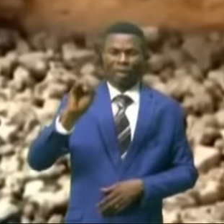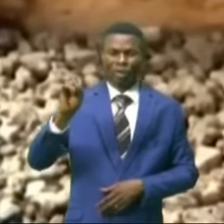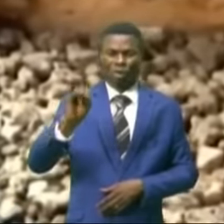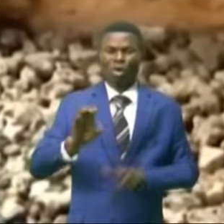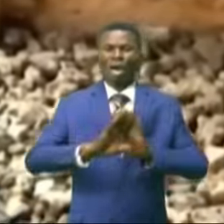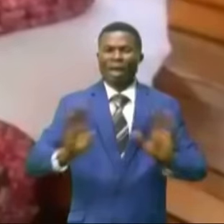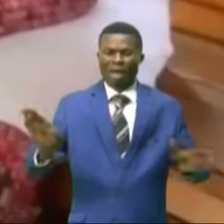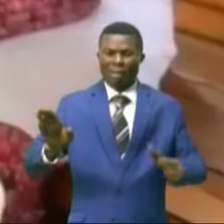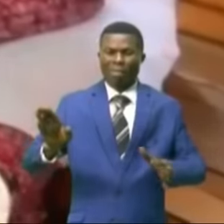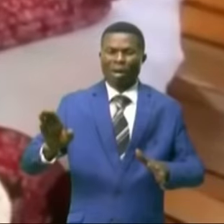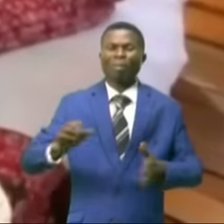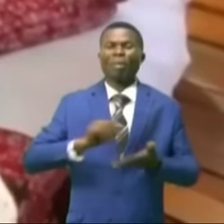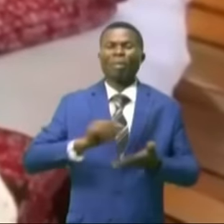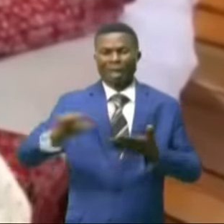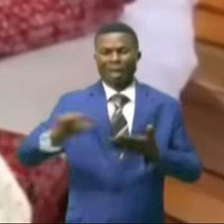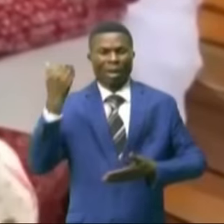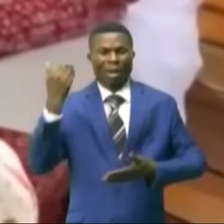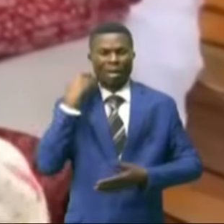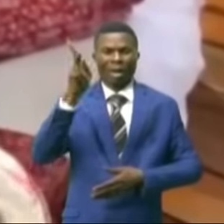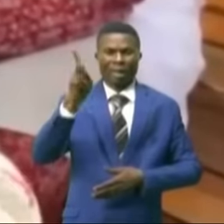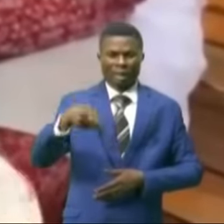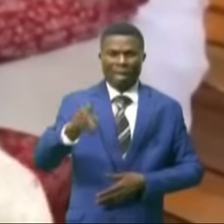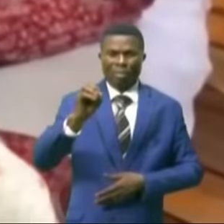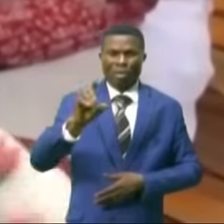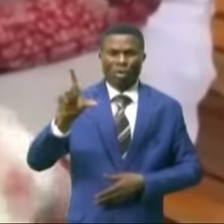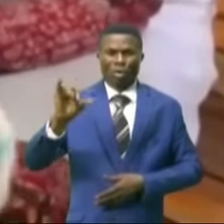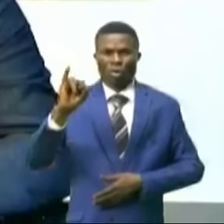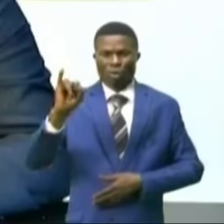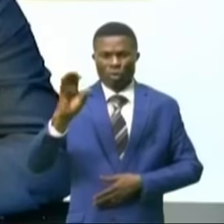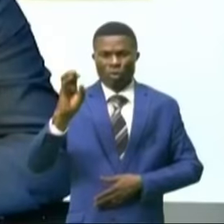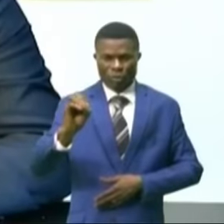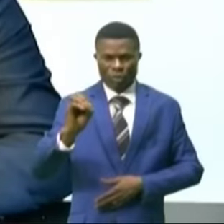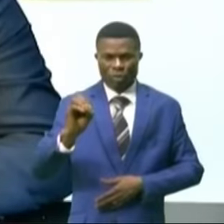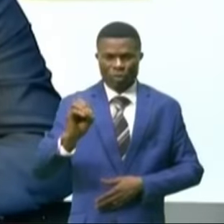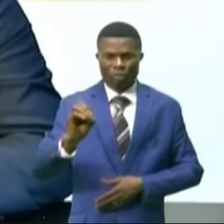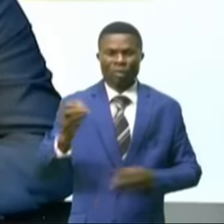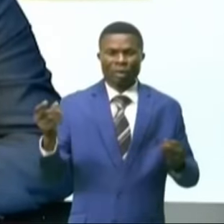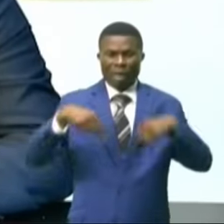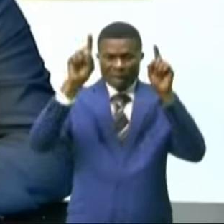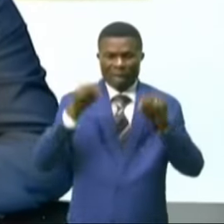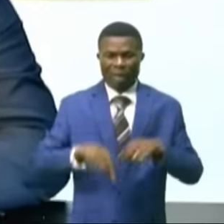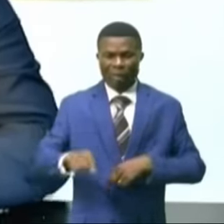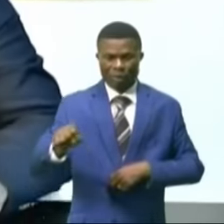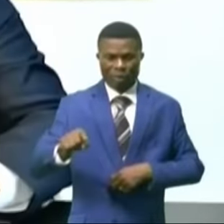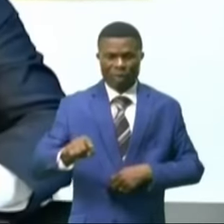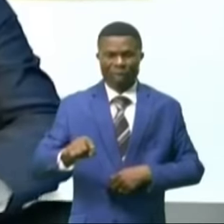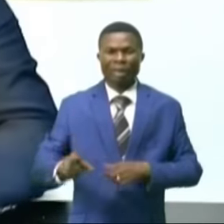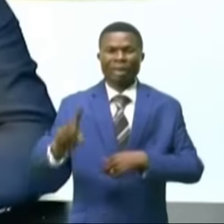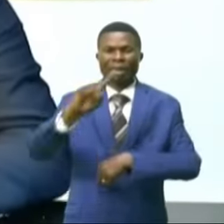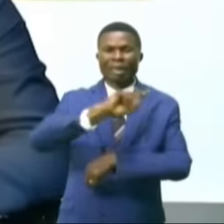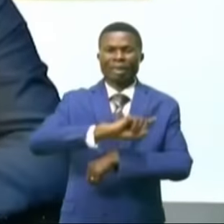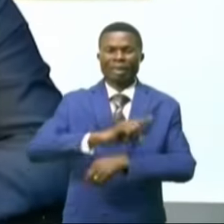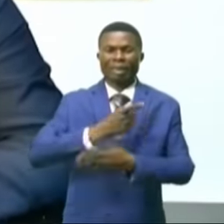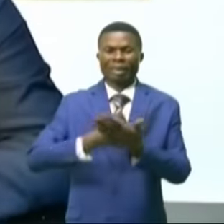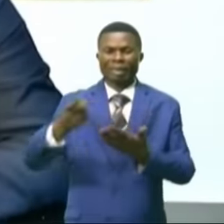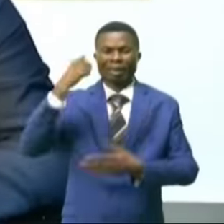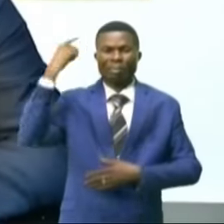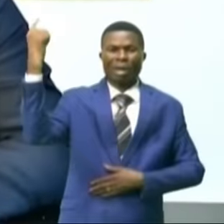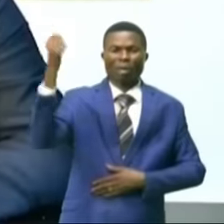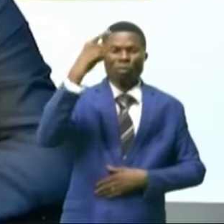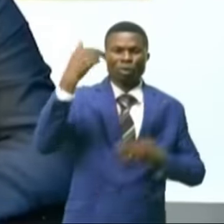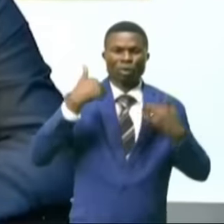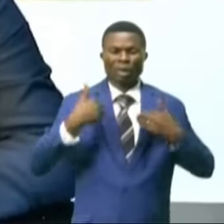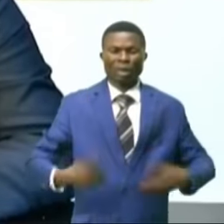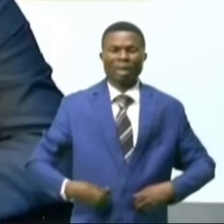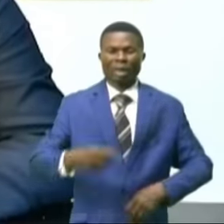et plus d'enfants plus que jamais survivent et s'épanouissent. Cette année, la semaine mondiale de la vaccination célébrée sous le thème